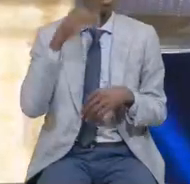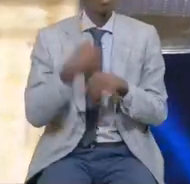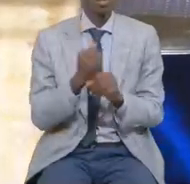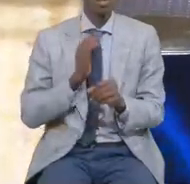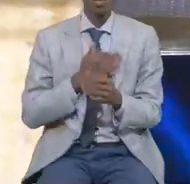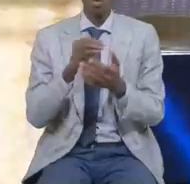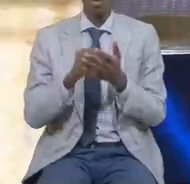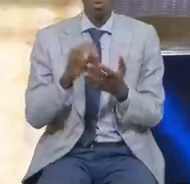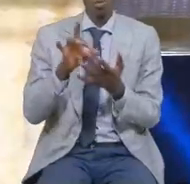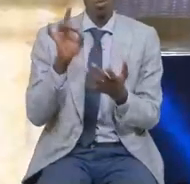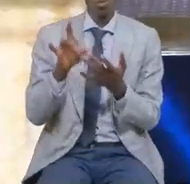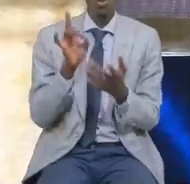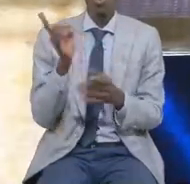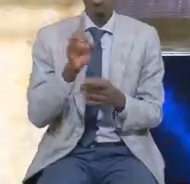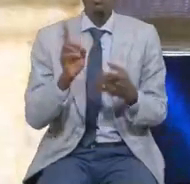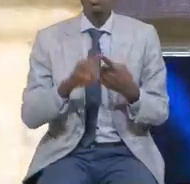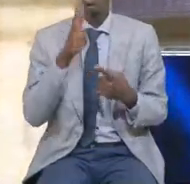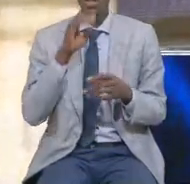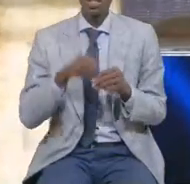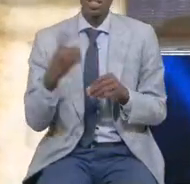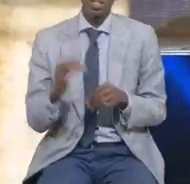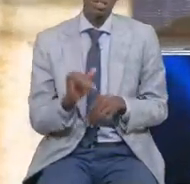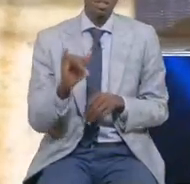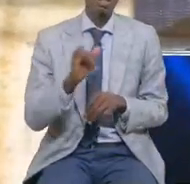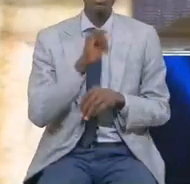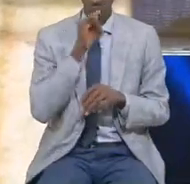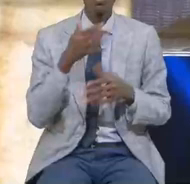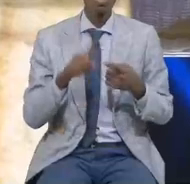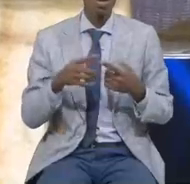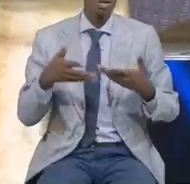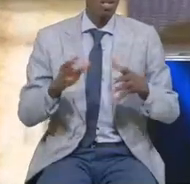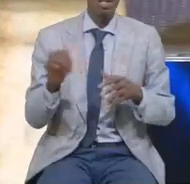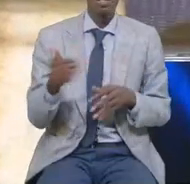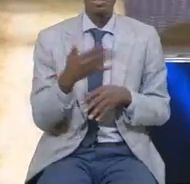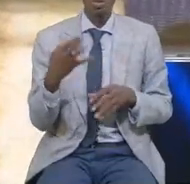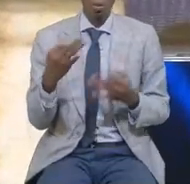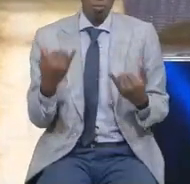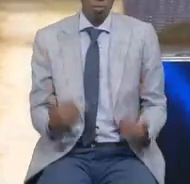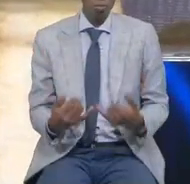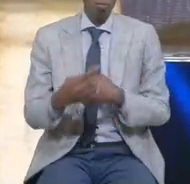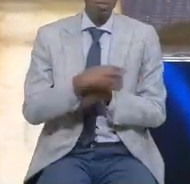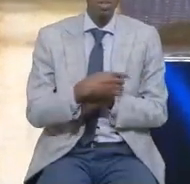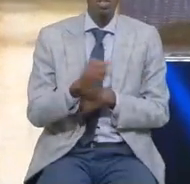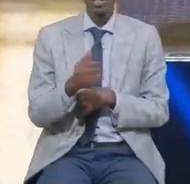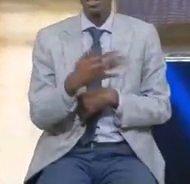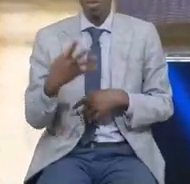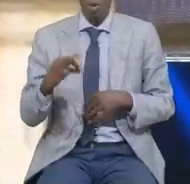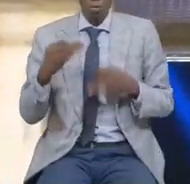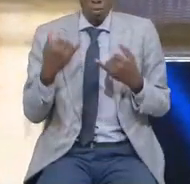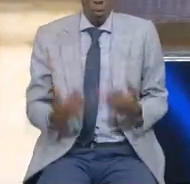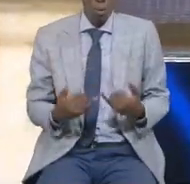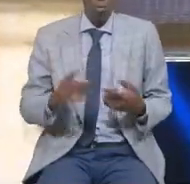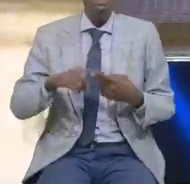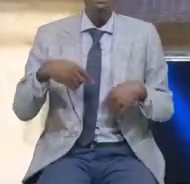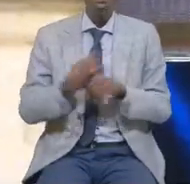sujet de là où nous allons passer l'éternité. Et nous n'allons permettre à rien de leur présence de